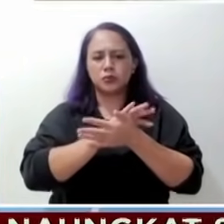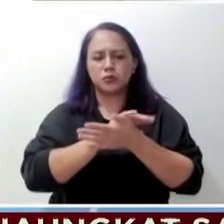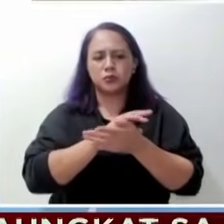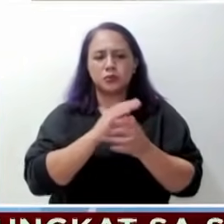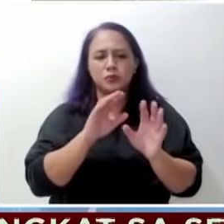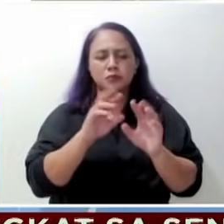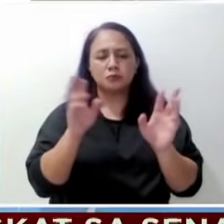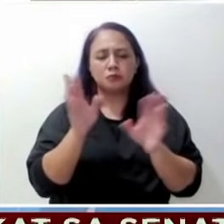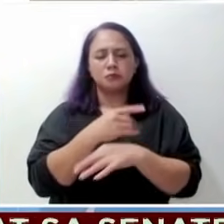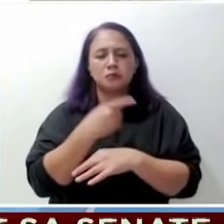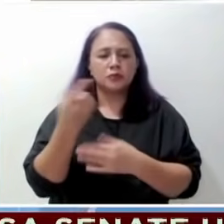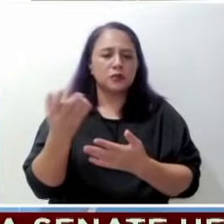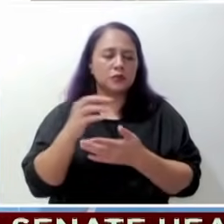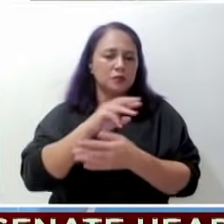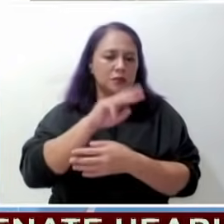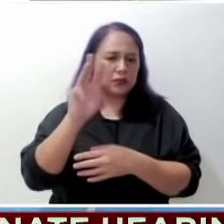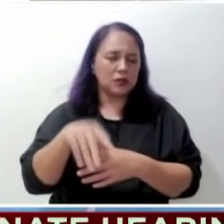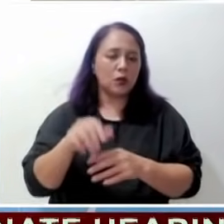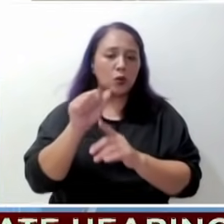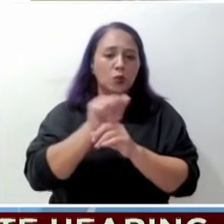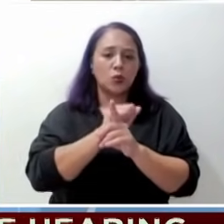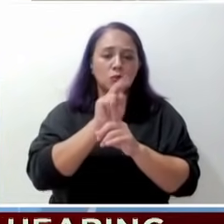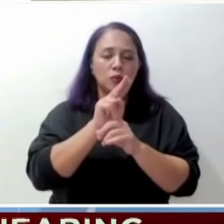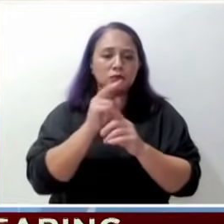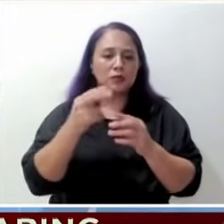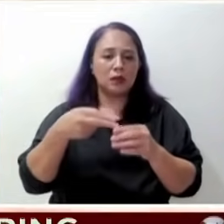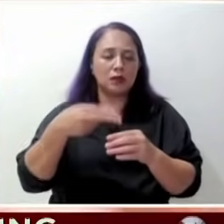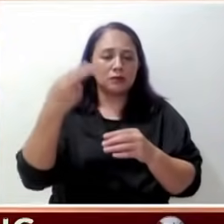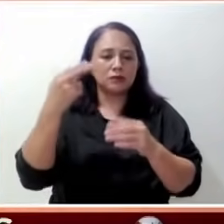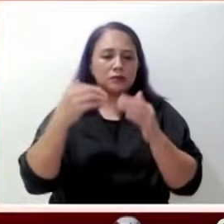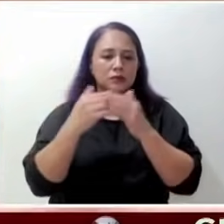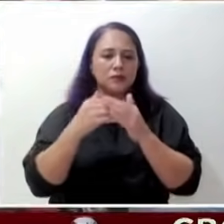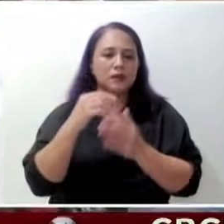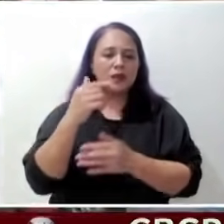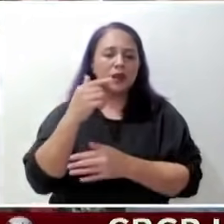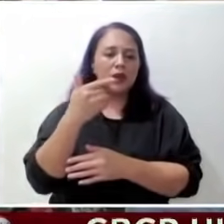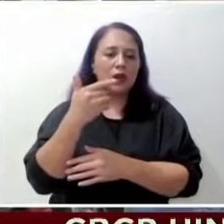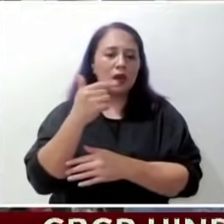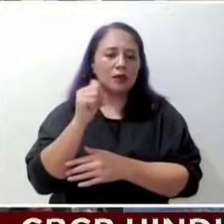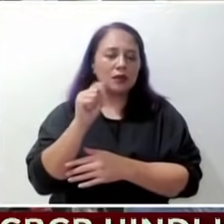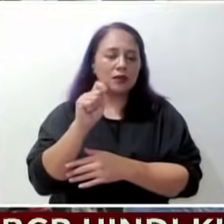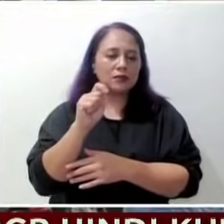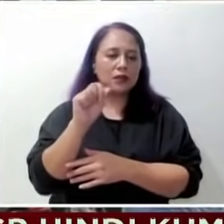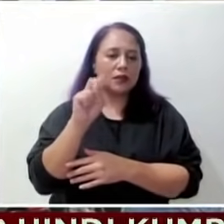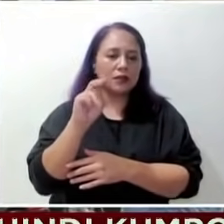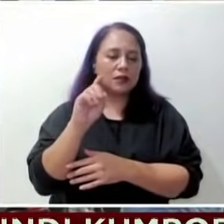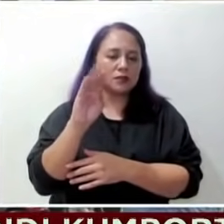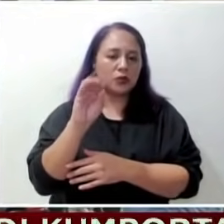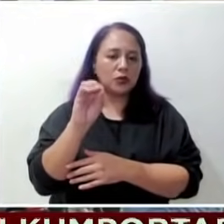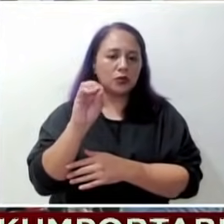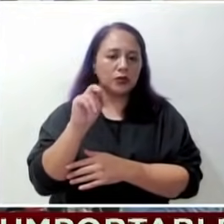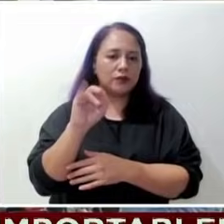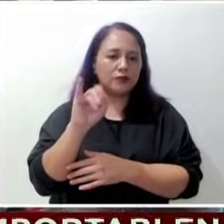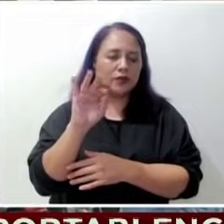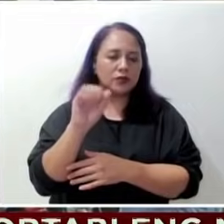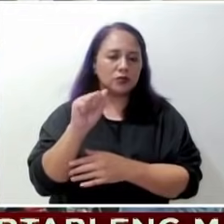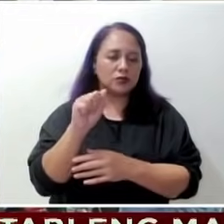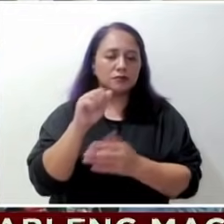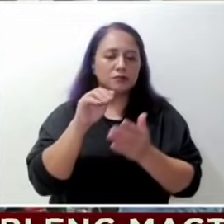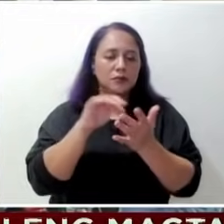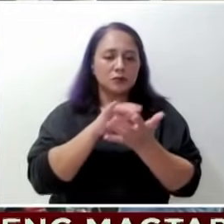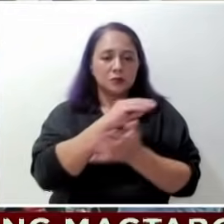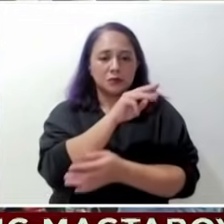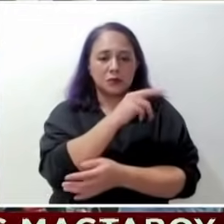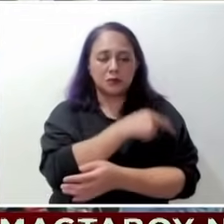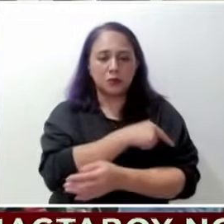Maynila. Agosto pa umabot sa critical level ang Gat Andres Bonifacio Medical Center at bukas lang ang kanilang emergency